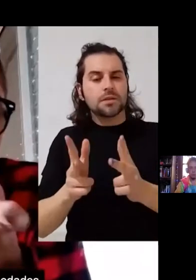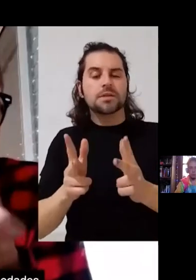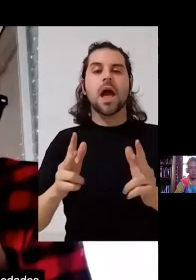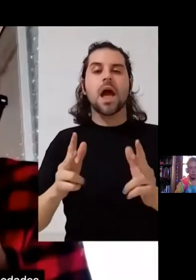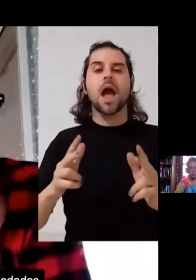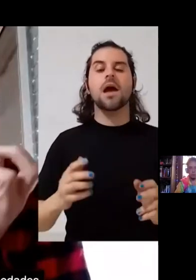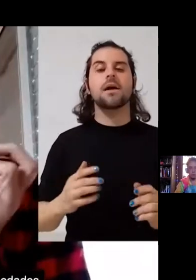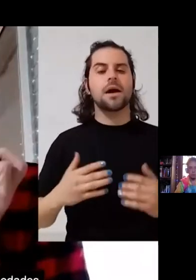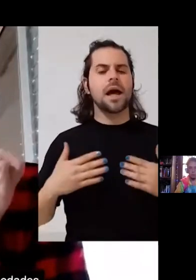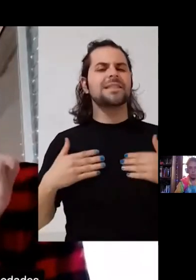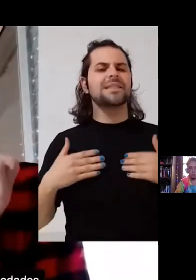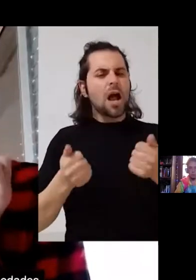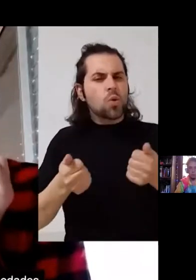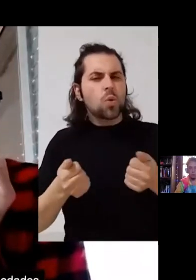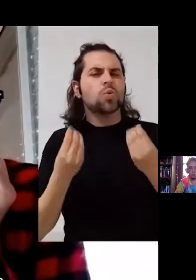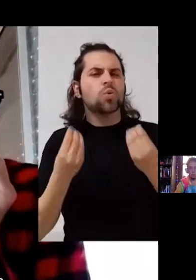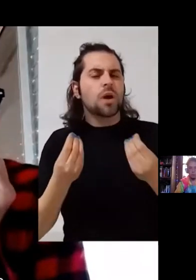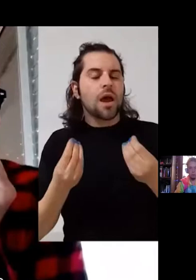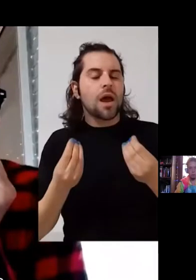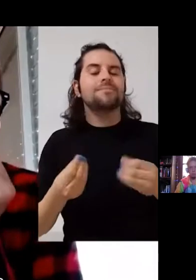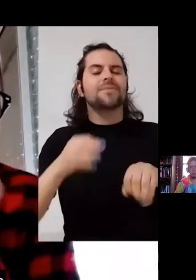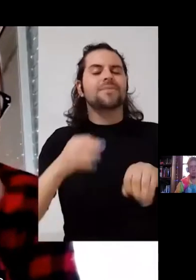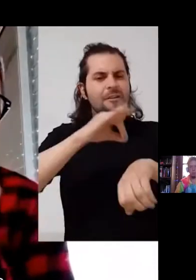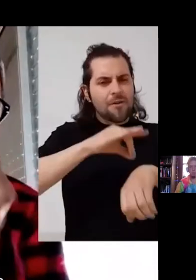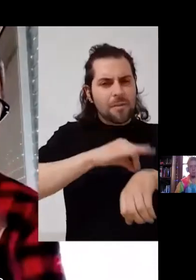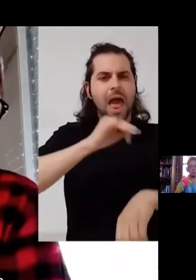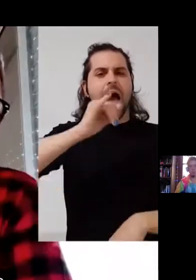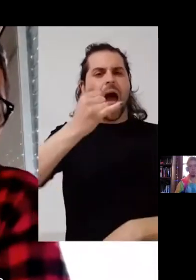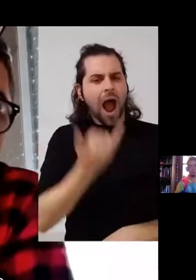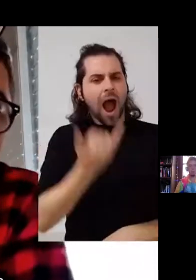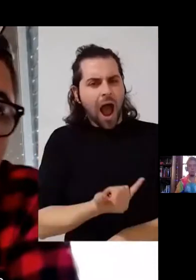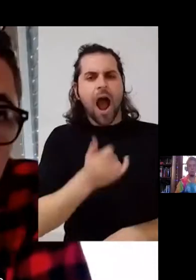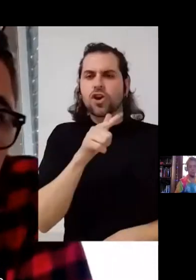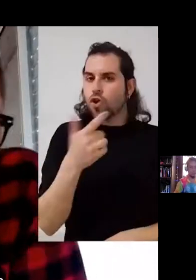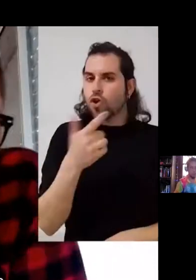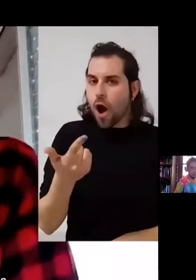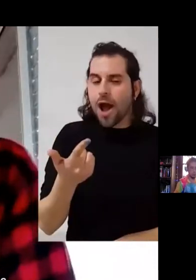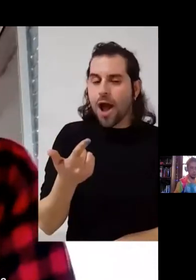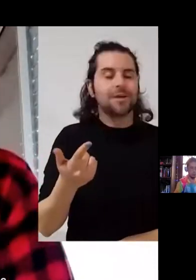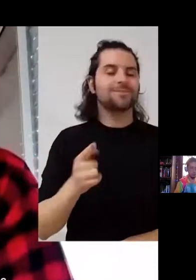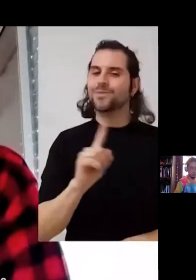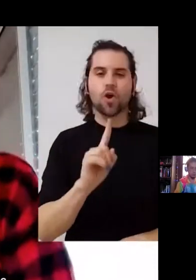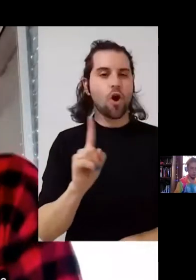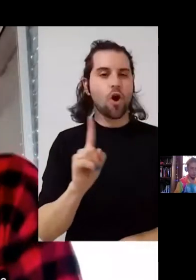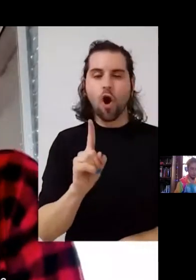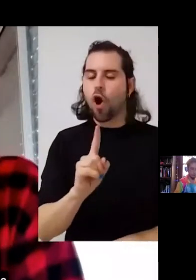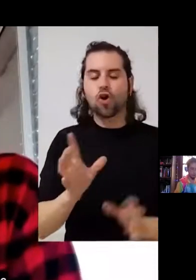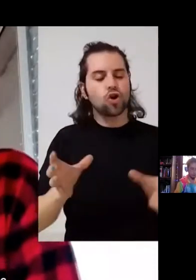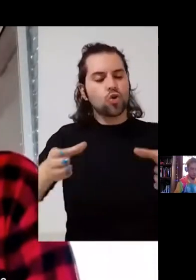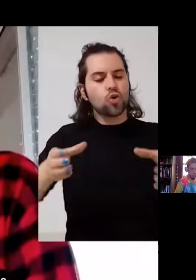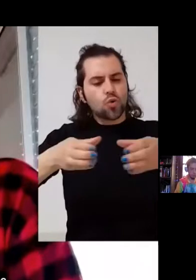voyons le concept de santé non comme absence ou présence de maladie, mais comme